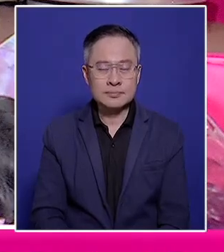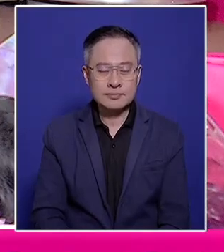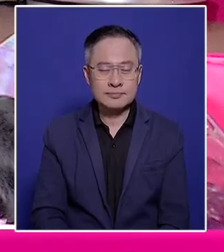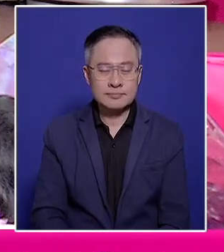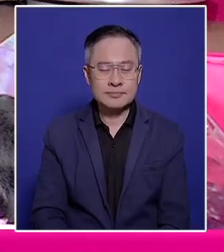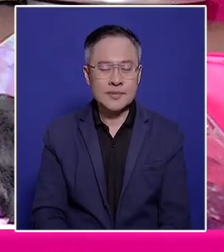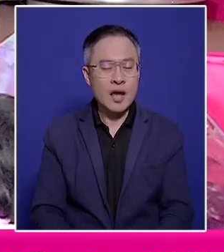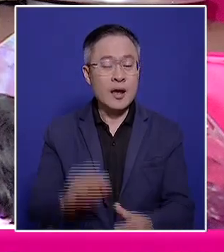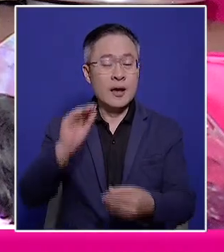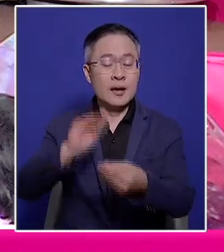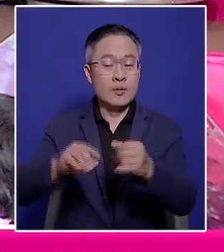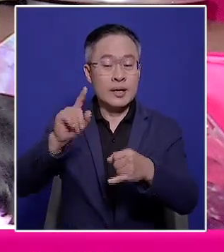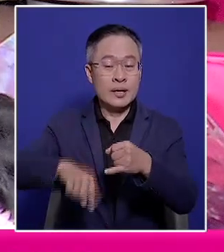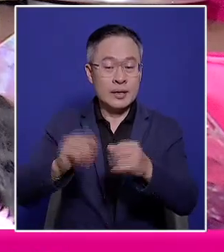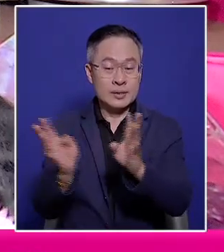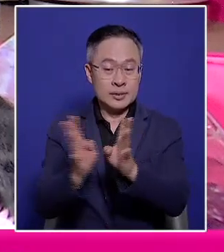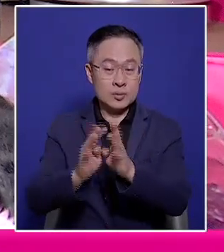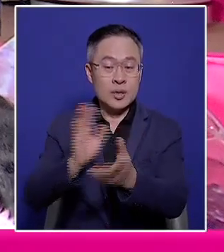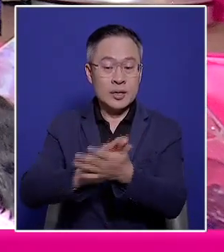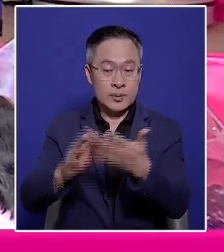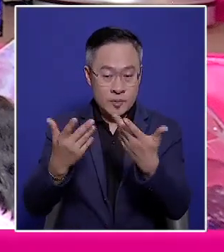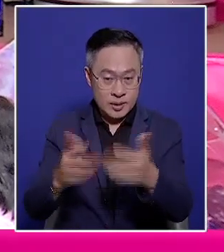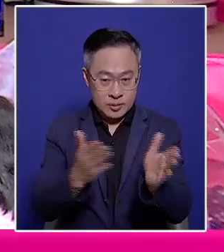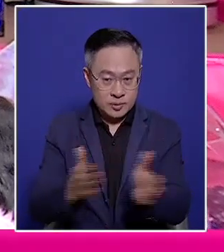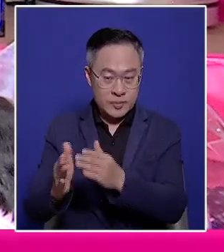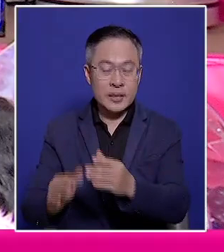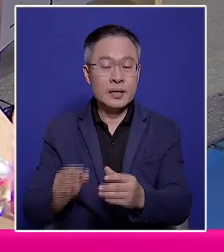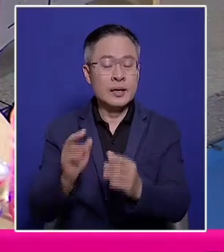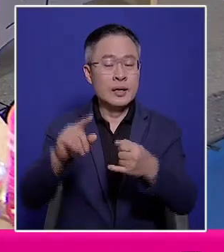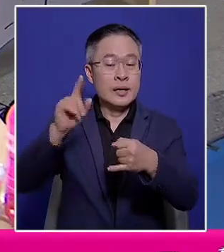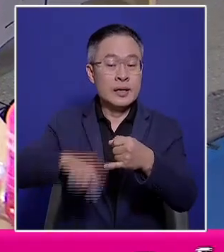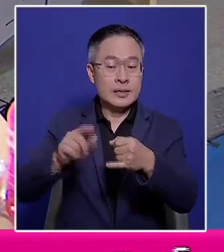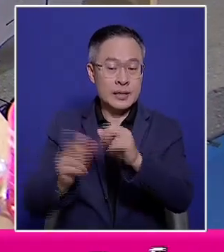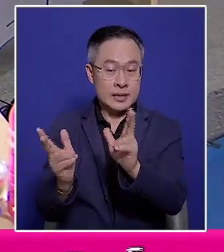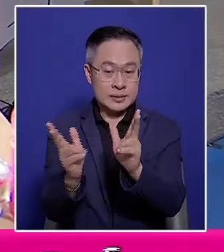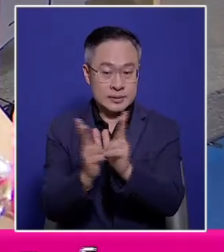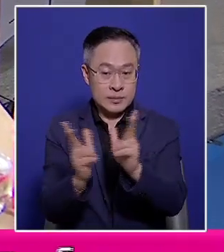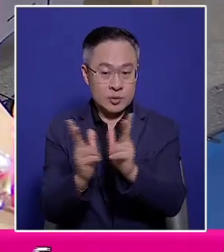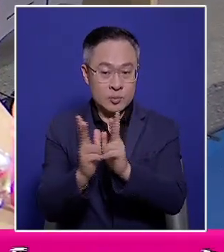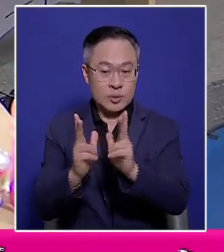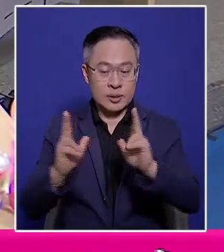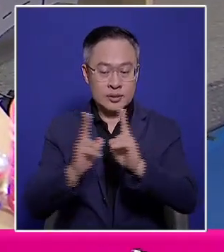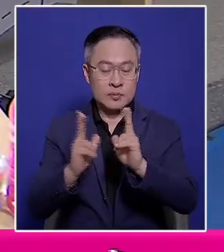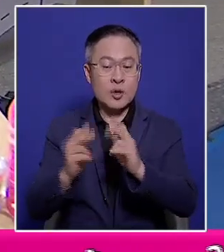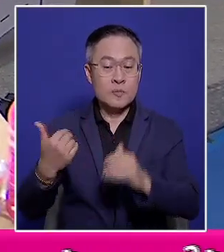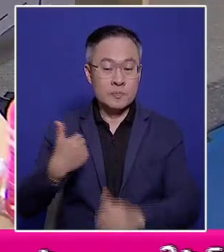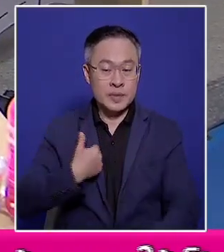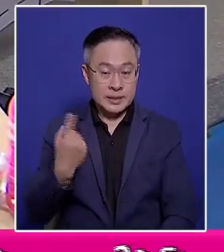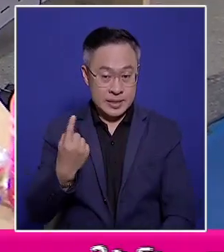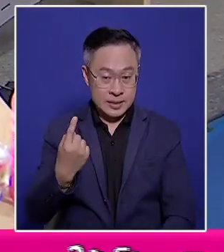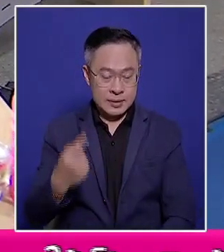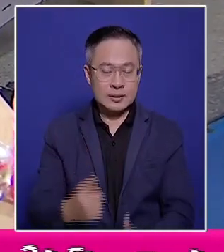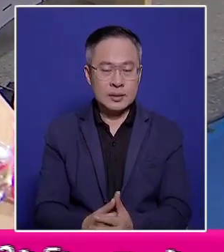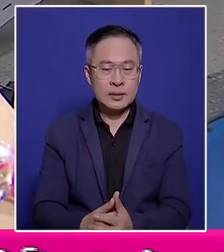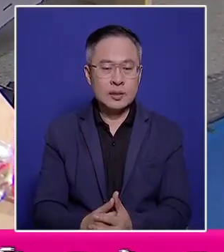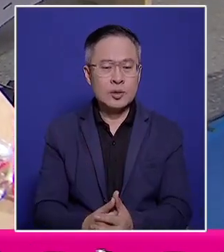ได้ทำการออกรางวัลอันดับเลขท้าย4ตัวเรียบร้อยแล้วต่อไปจะทำการออกรางวัลอันดับเลขท้าย3ตัวออก1ครั้งงว